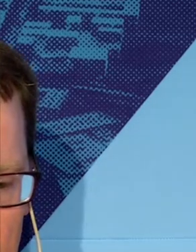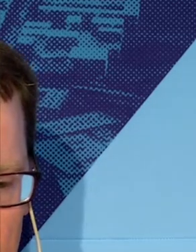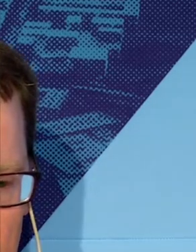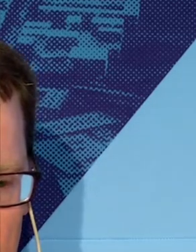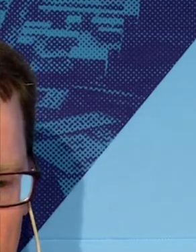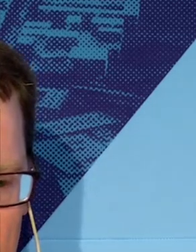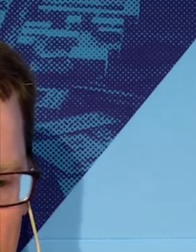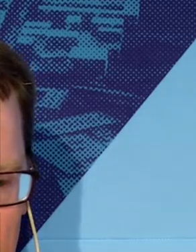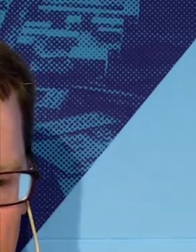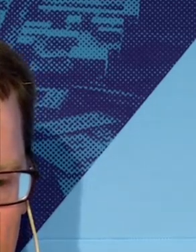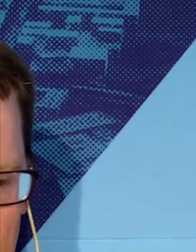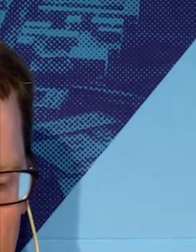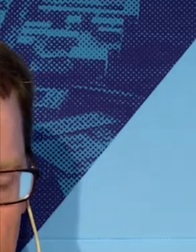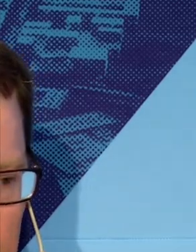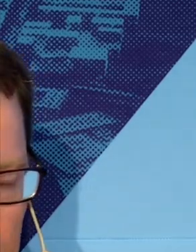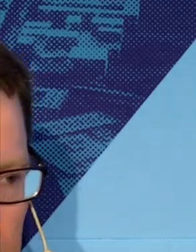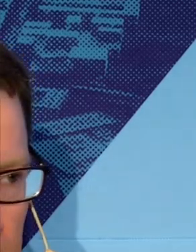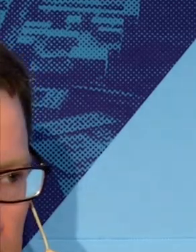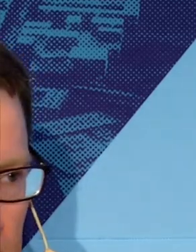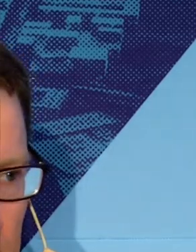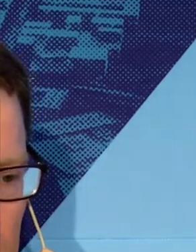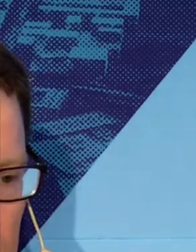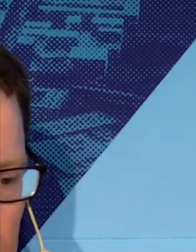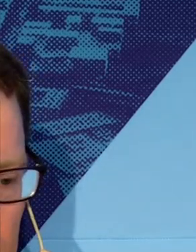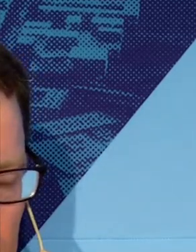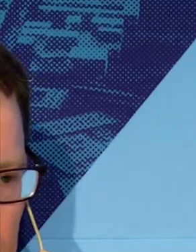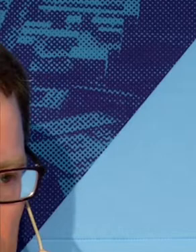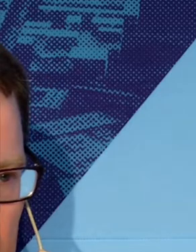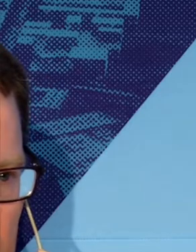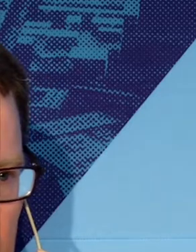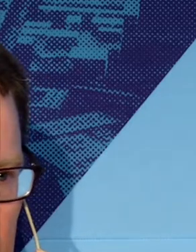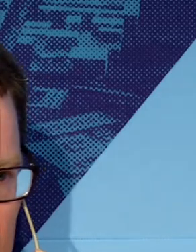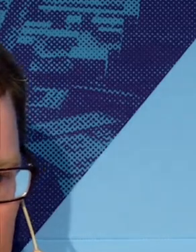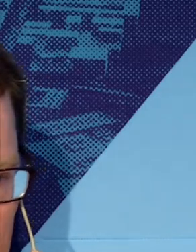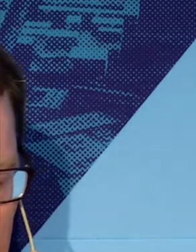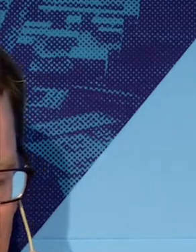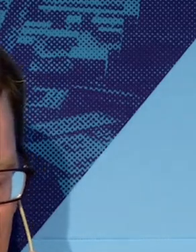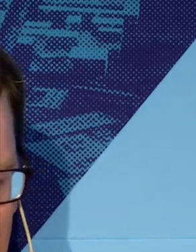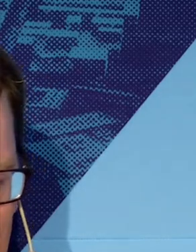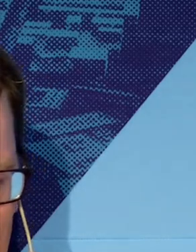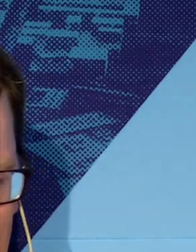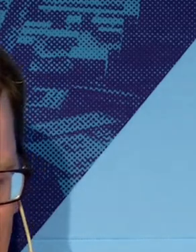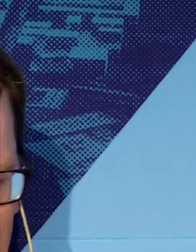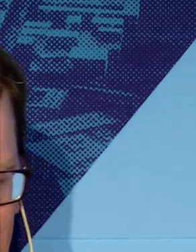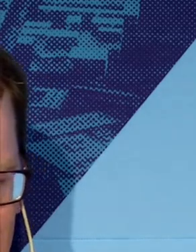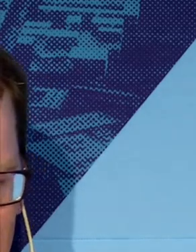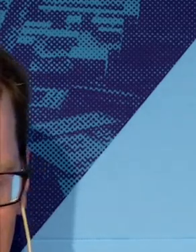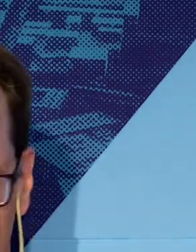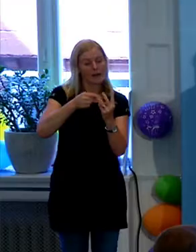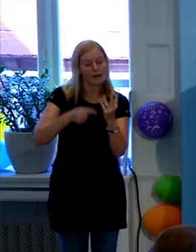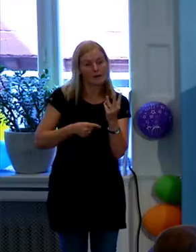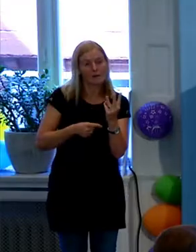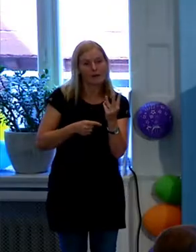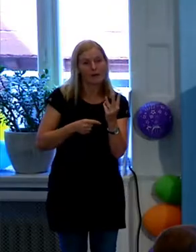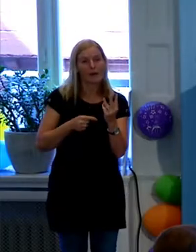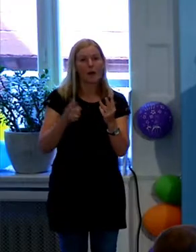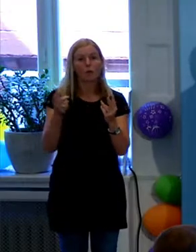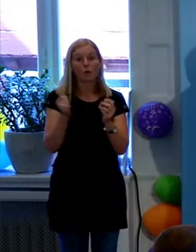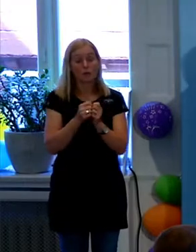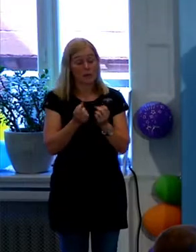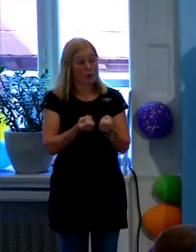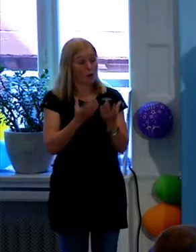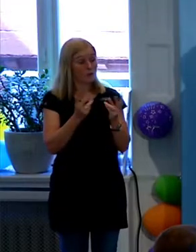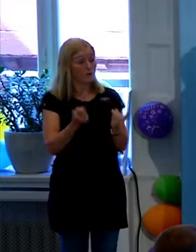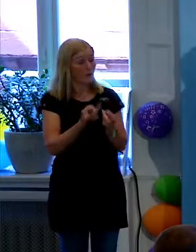den slutliga lösningen kommer innebära att det blir en schysst boendemiljö genom Lund, vare sig det blir det ena eller det andra. På något sätt så går det att lösa, menar du?